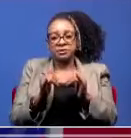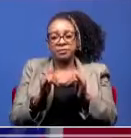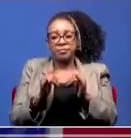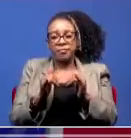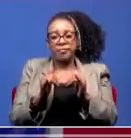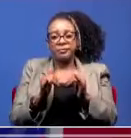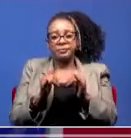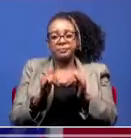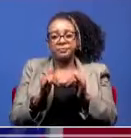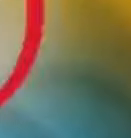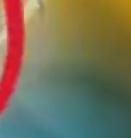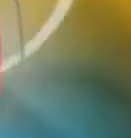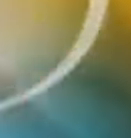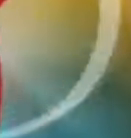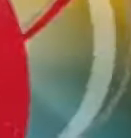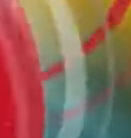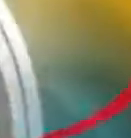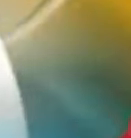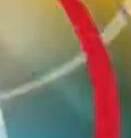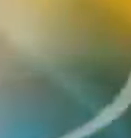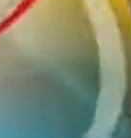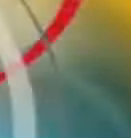la Sporti.